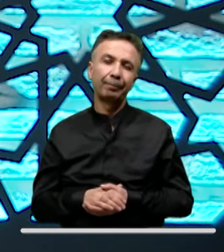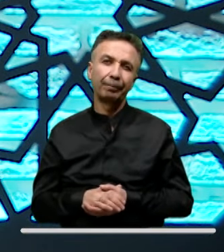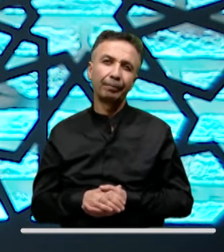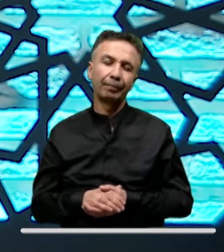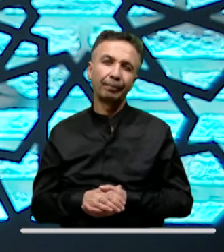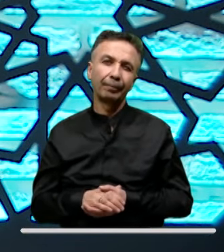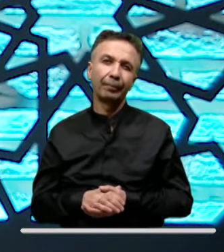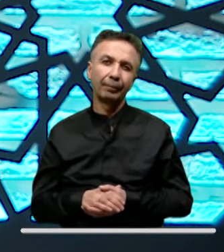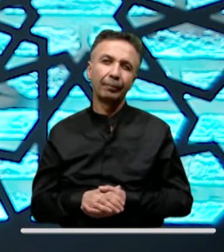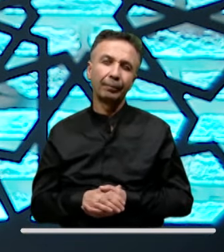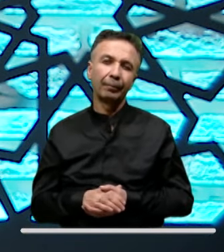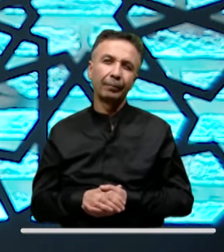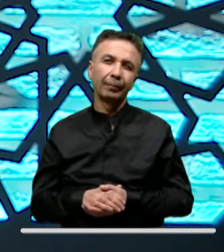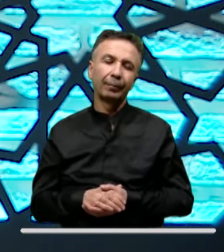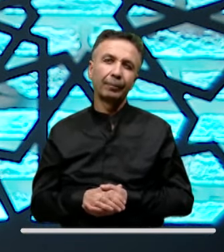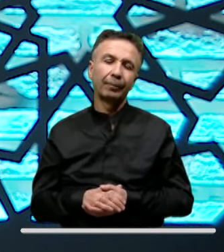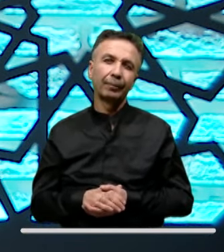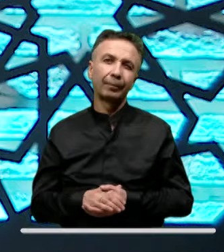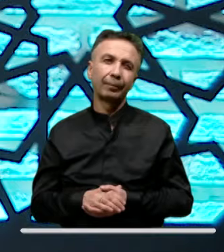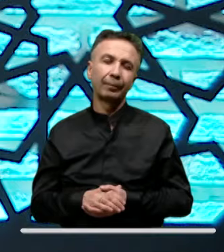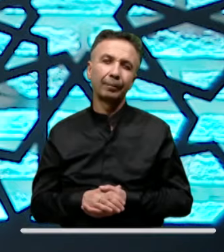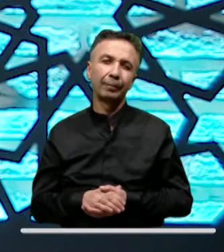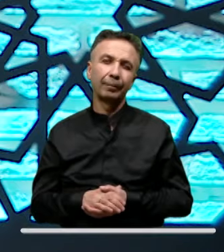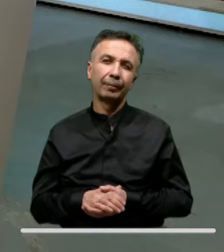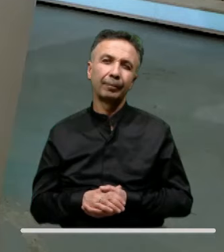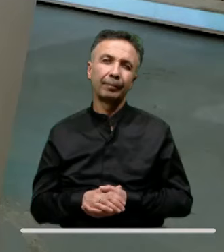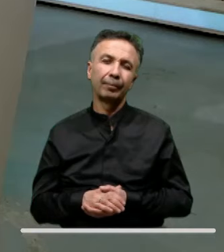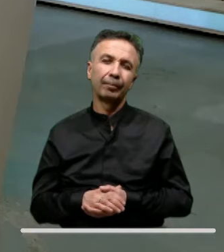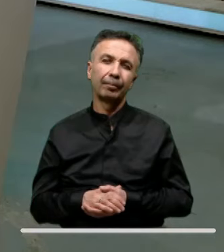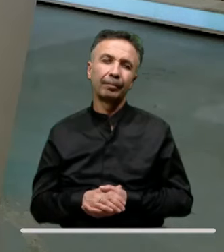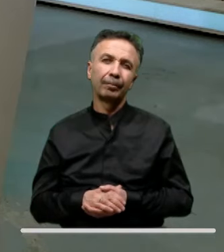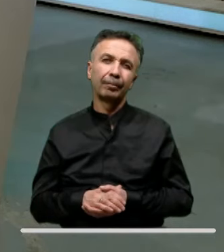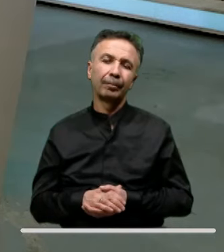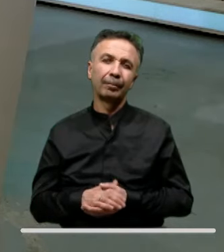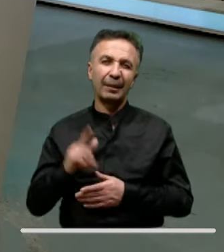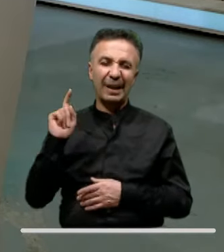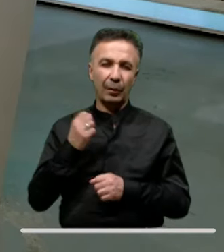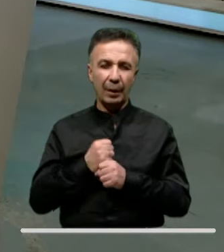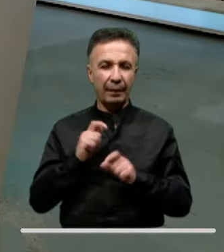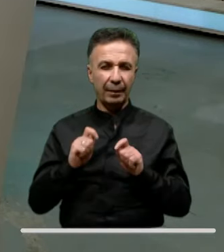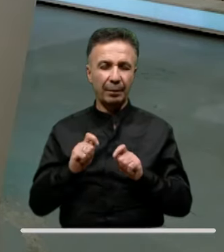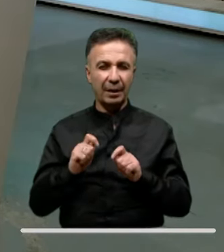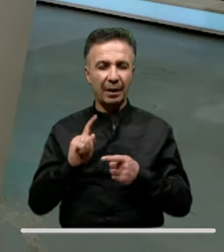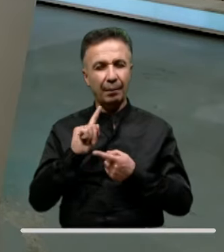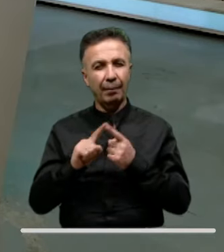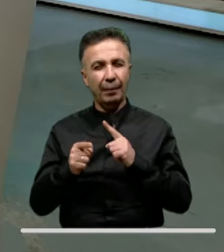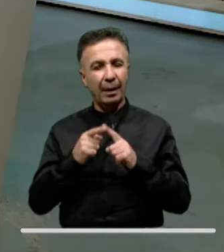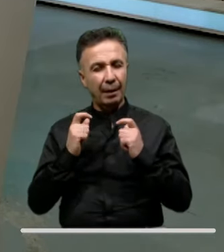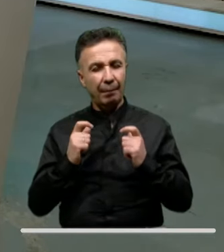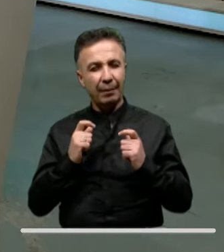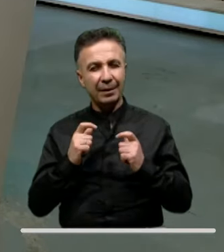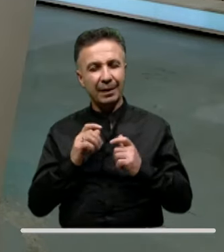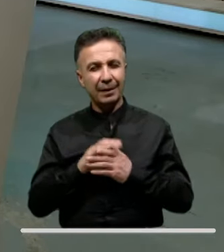olayım. Sağlık, afiyet diliyorum. Teşekkür ederim iltifatlarınız için de. Hayırlı akşamlar. Benim ilk göreve başladığım yer Beypazarı'ndaydı hocam. O yüzden...